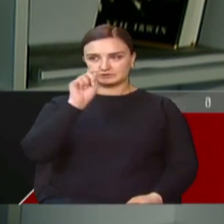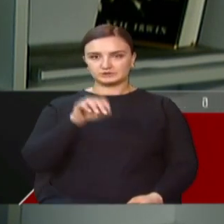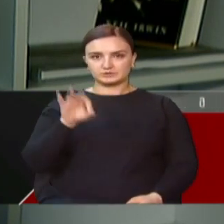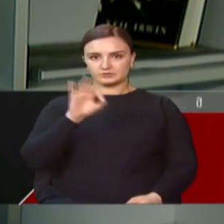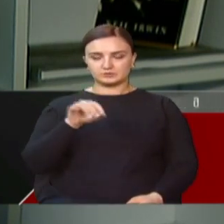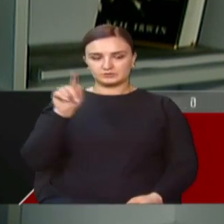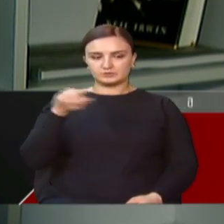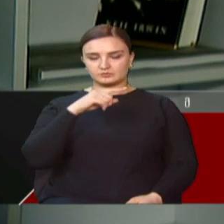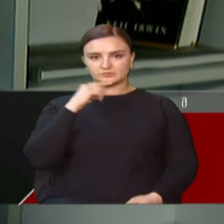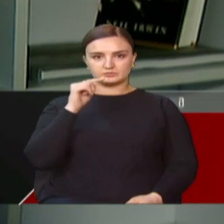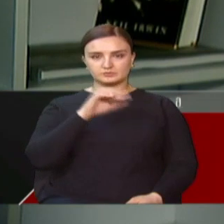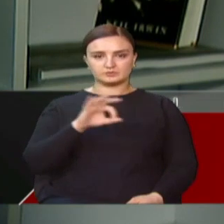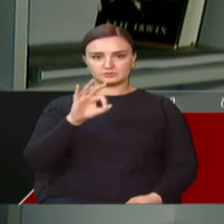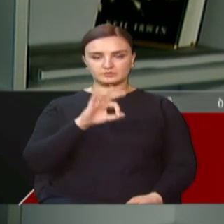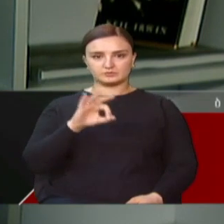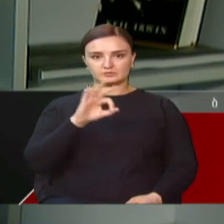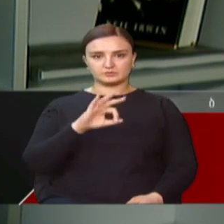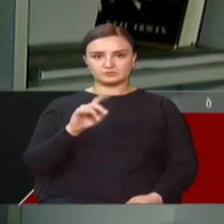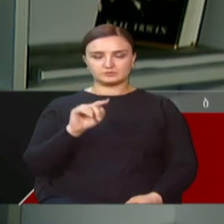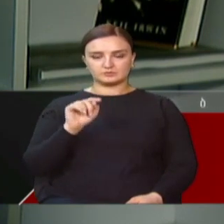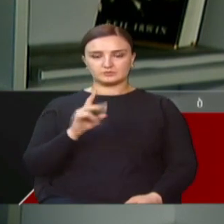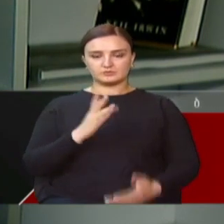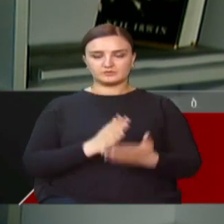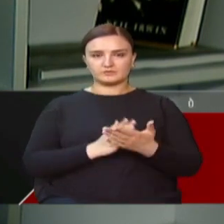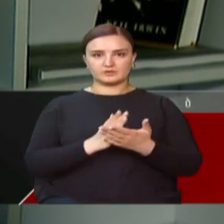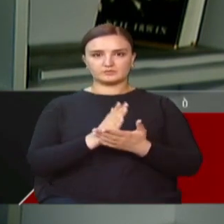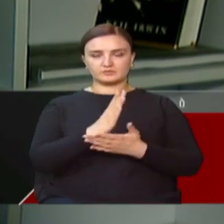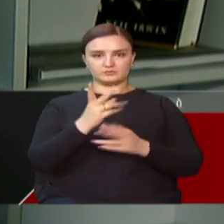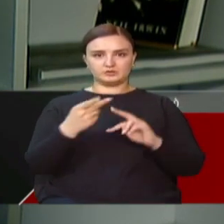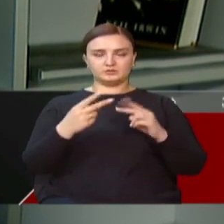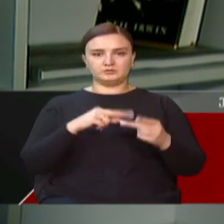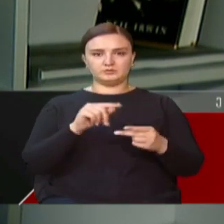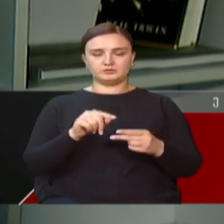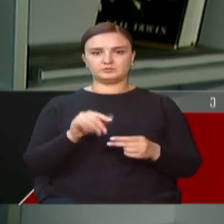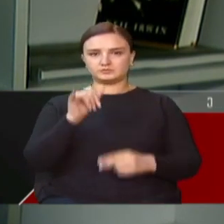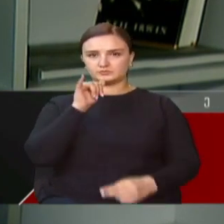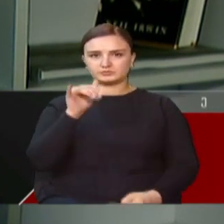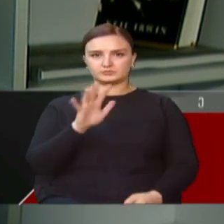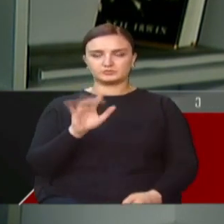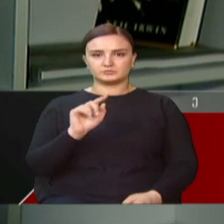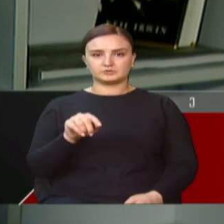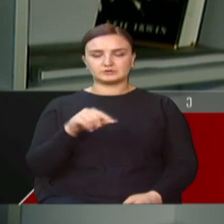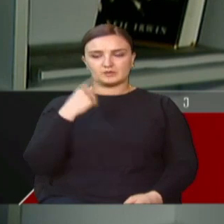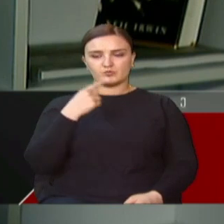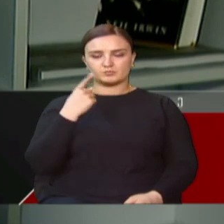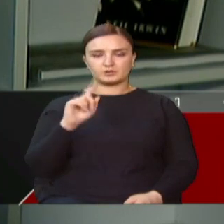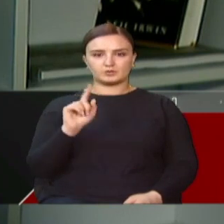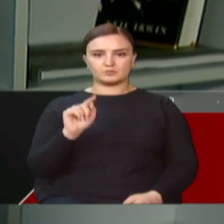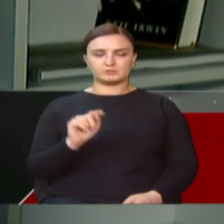მიმართ განცხადებების რაღაცნაირად ვექტორი უნდა შეიცვალოს. შეუძლებელია ერთის ხელით იძახდე რომ